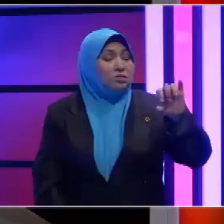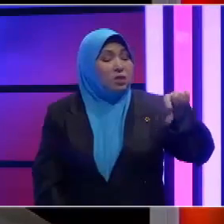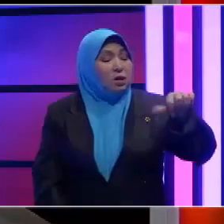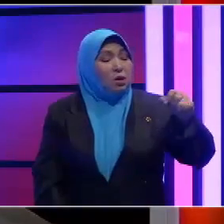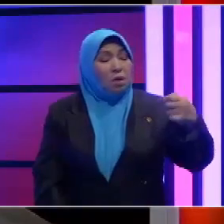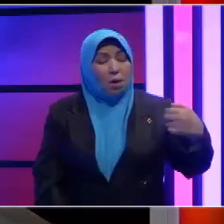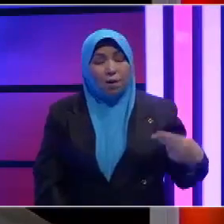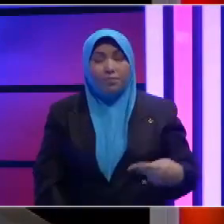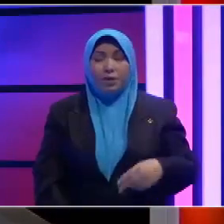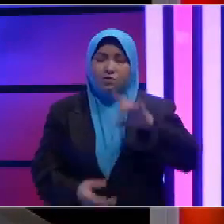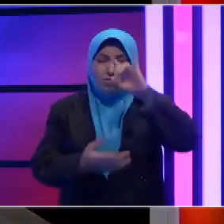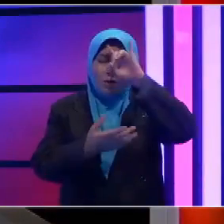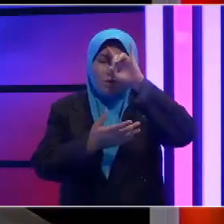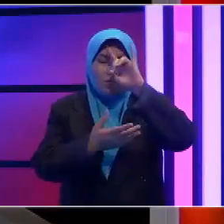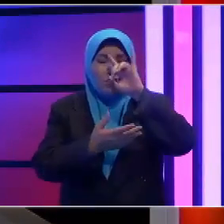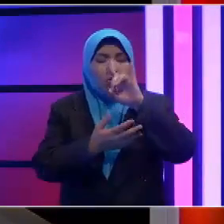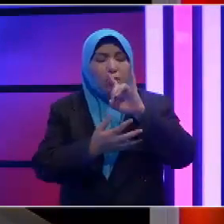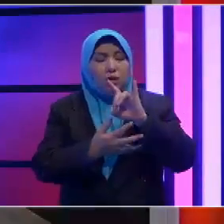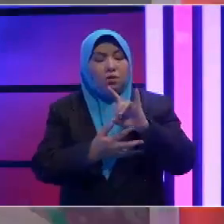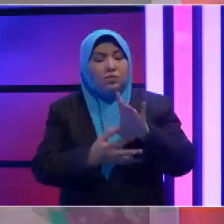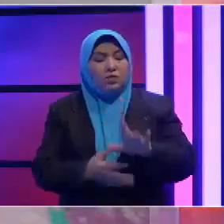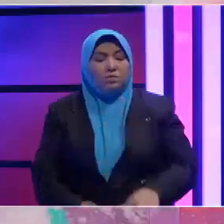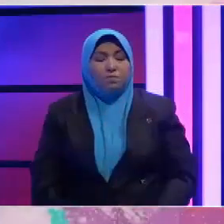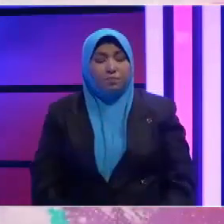بالله من الشيطان الرجيم.